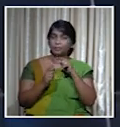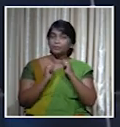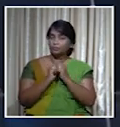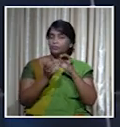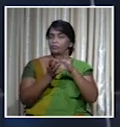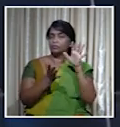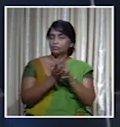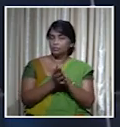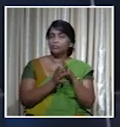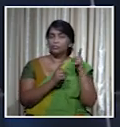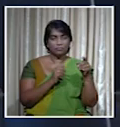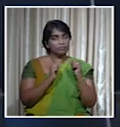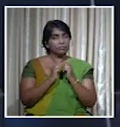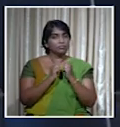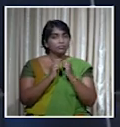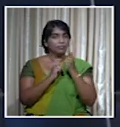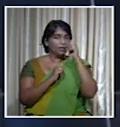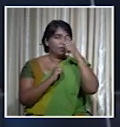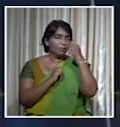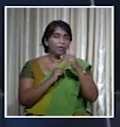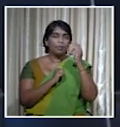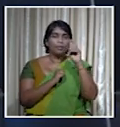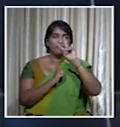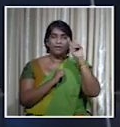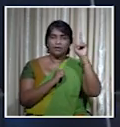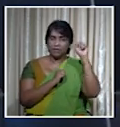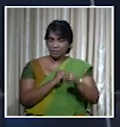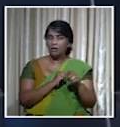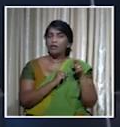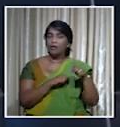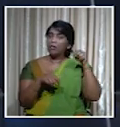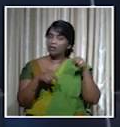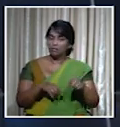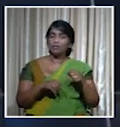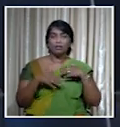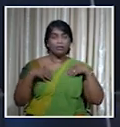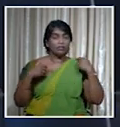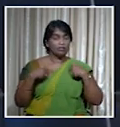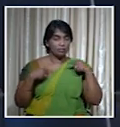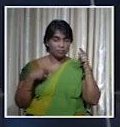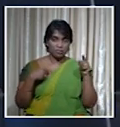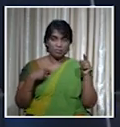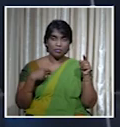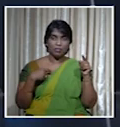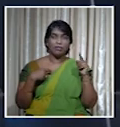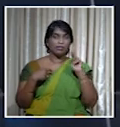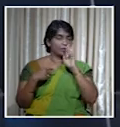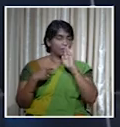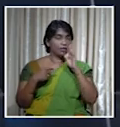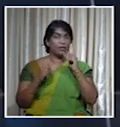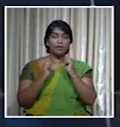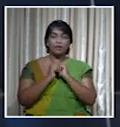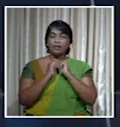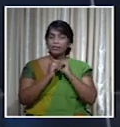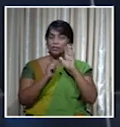විස්තර කරන් එයට සොච්චම් වැටුපක් ලැබෙන්නේ රුපියල් 22000ක් විතර. අද සෞඛ්‍ය ශාස්ත්‍රයේ විශේෂයෙන්ම